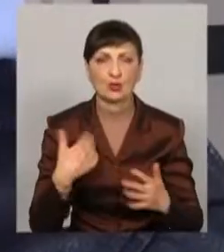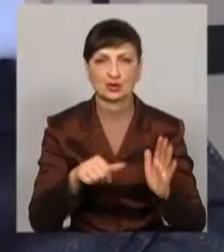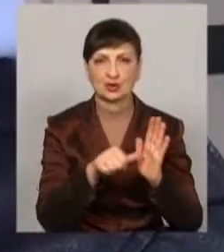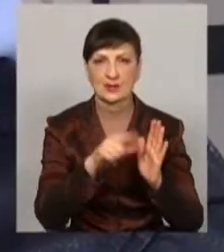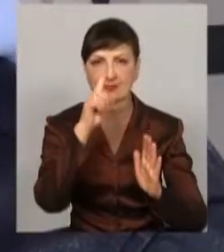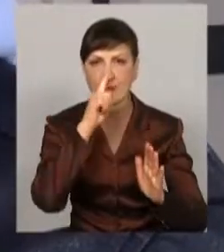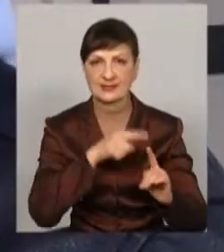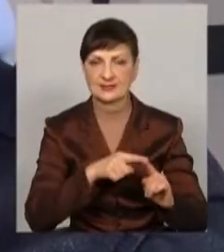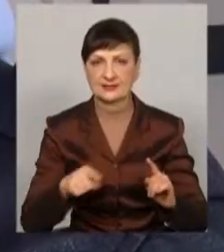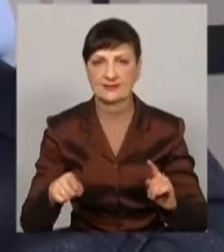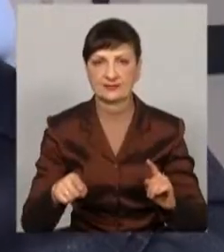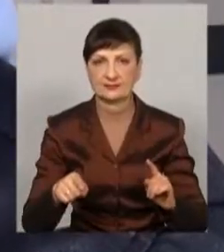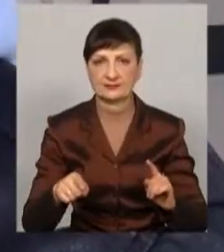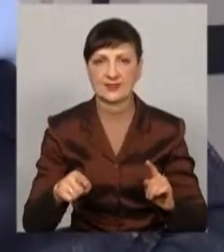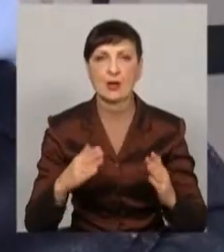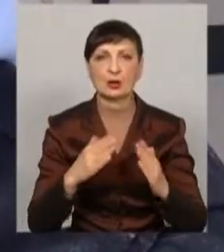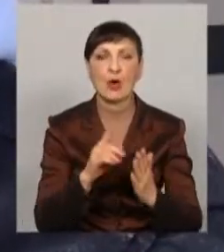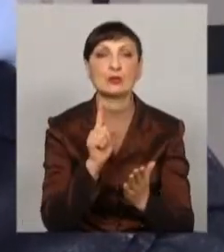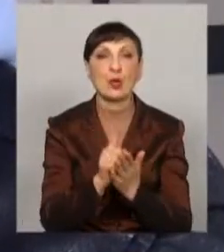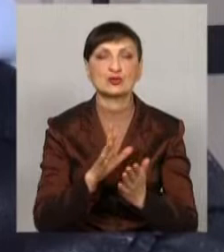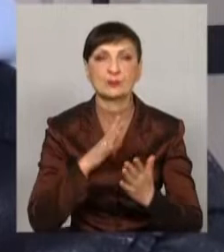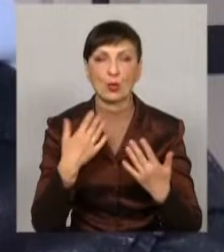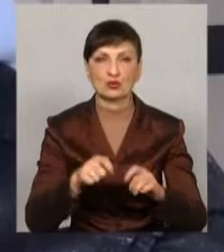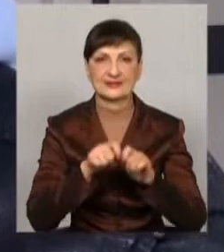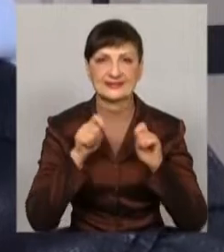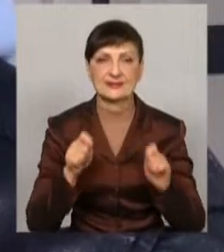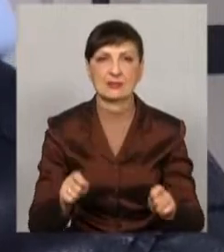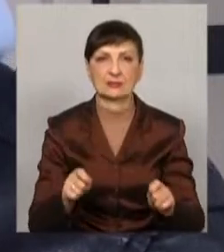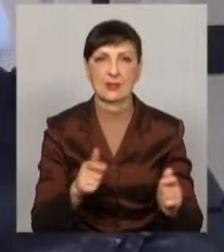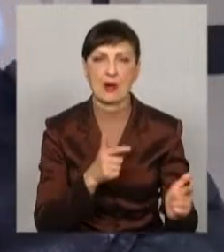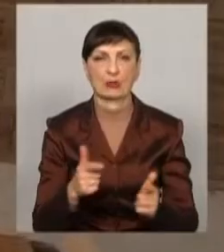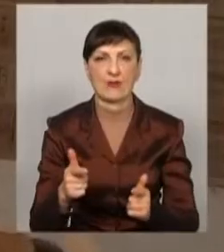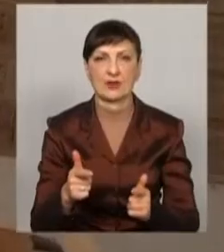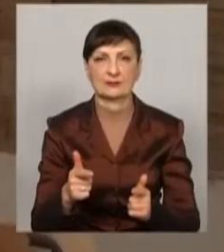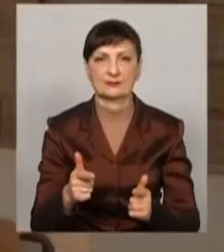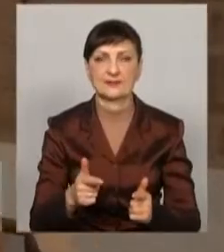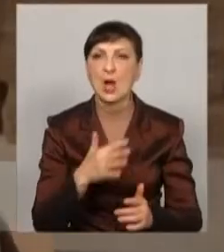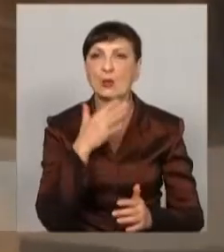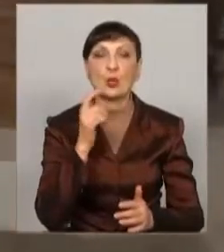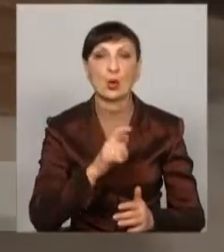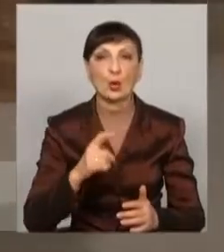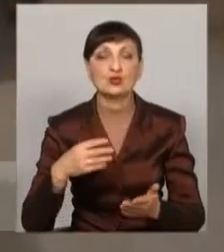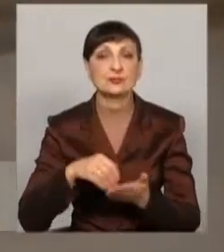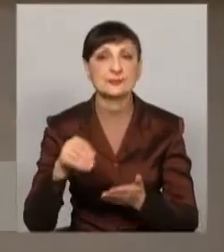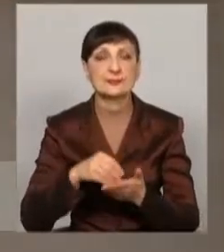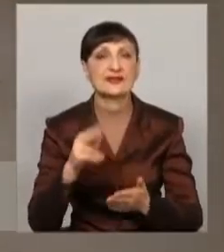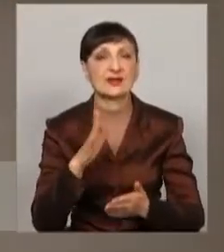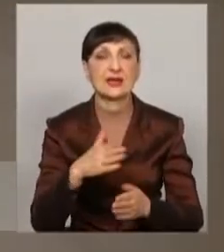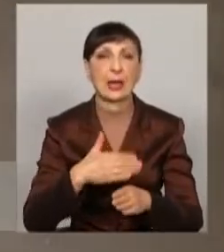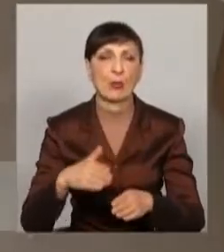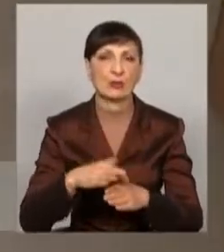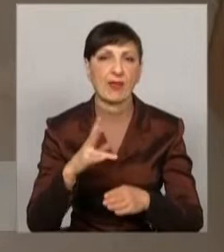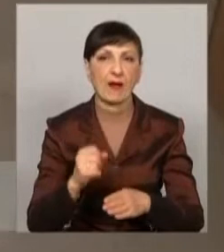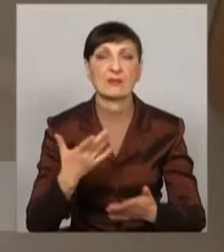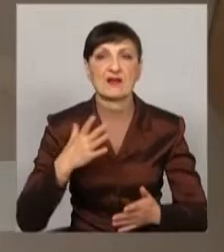месяц, как дом должен был быть сдан под ключ. Многие жильцы приобрели квартиры в ипотеку, но